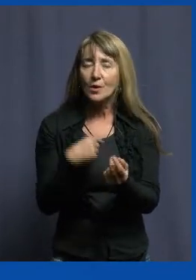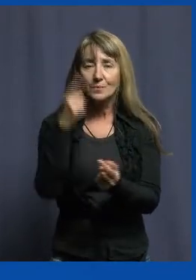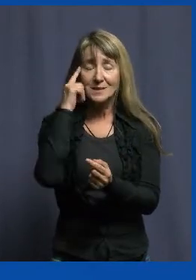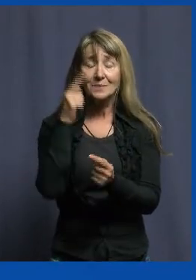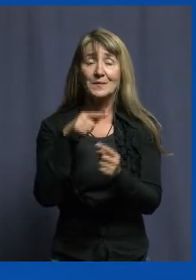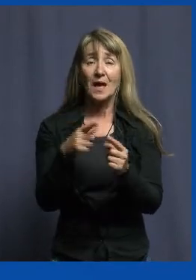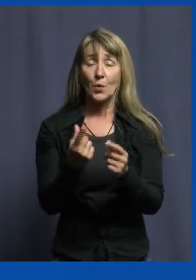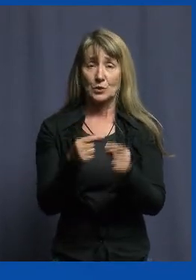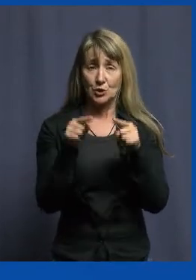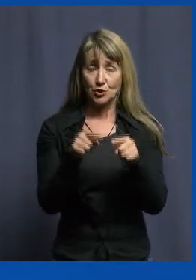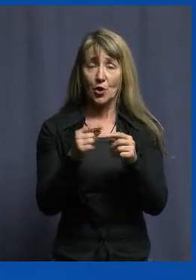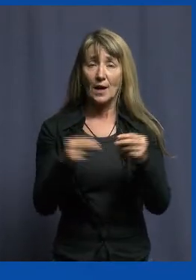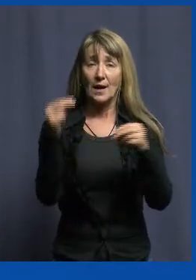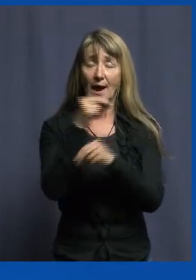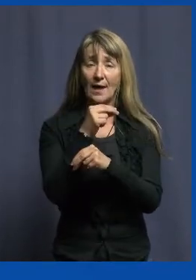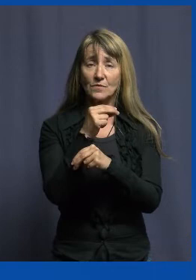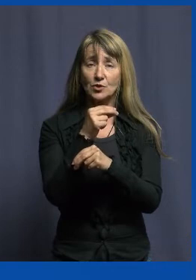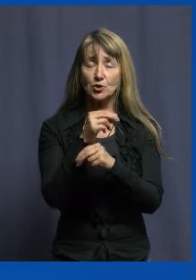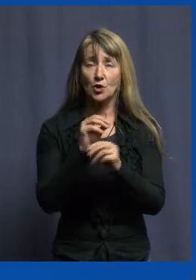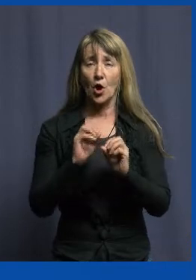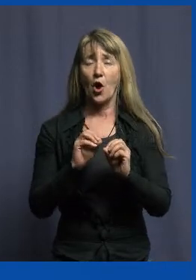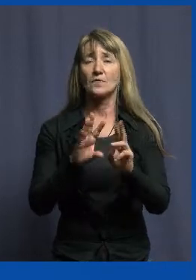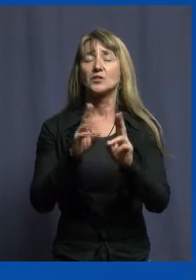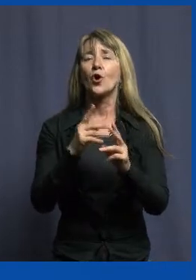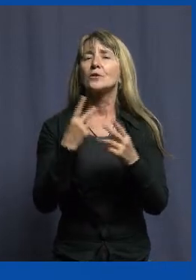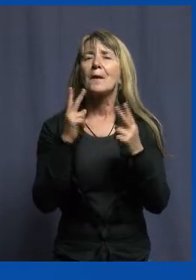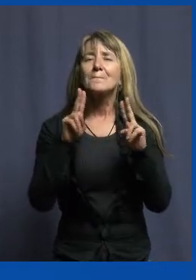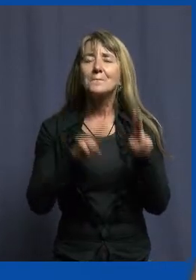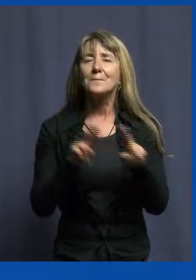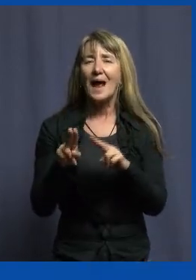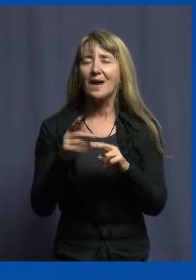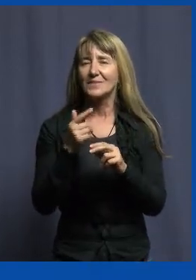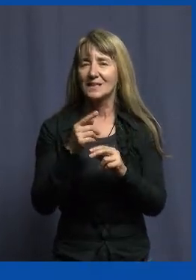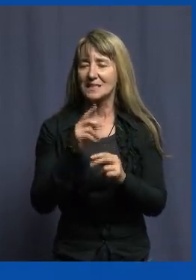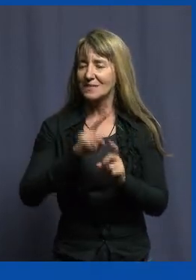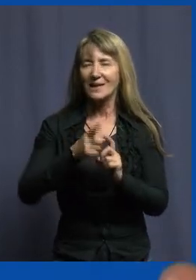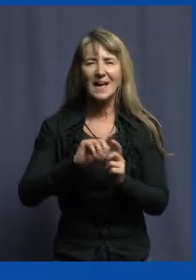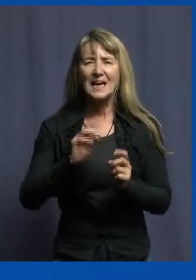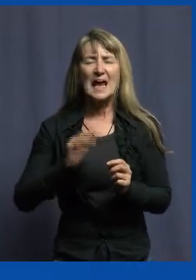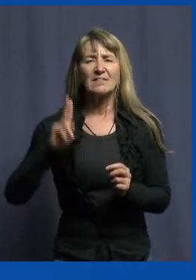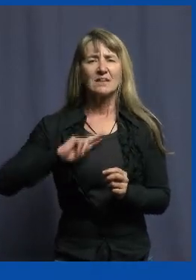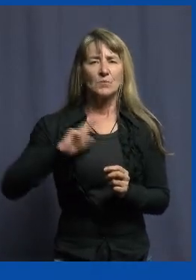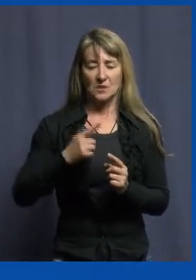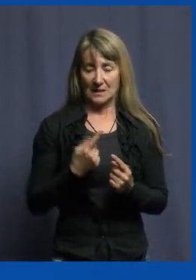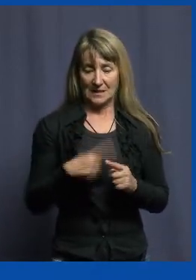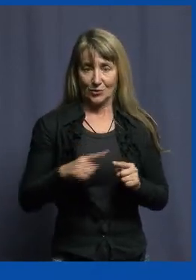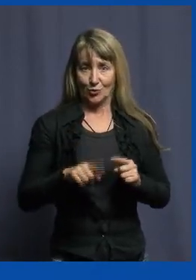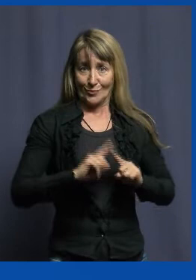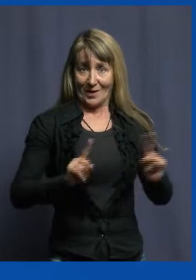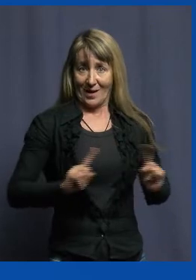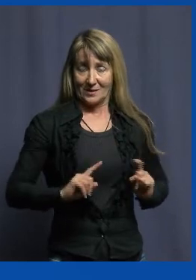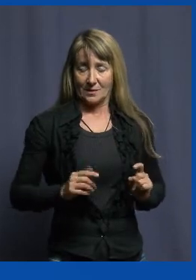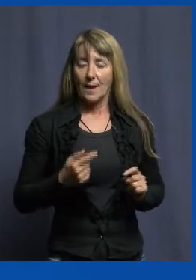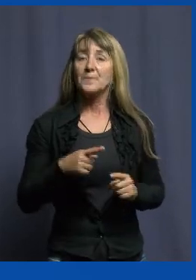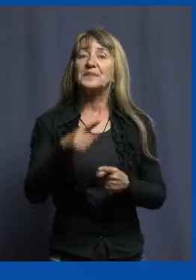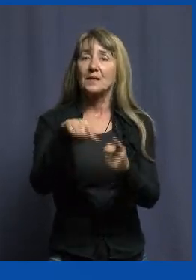to najviše odvlači od nekih pravih stvari, ta netrpeljivost, zato što smo različiti. Njima je